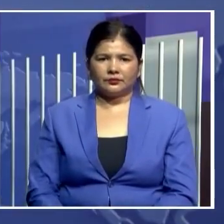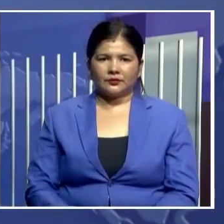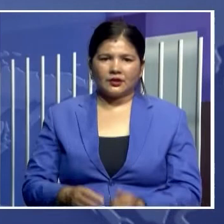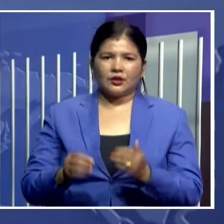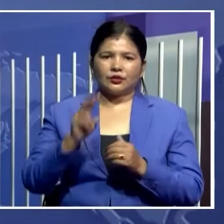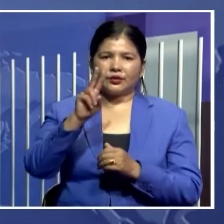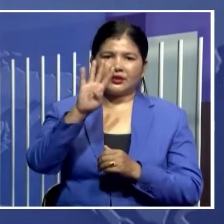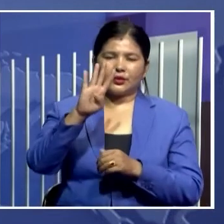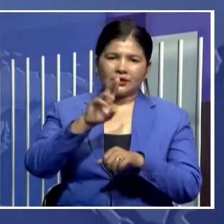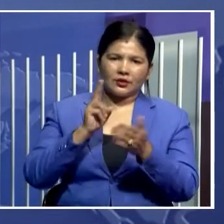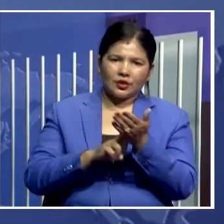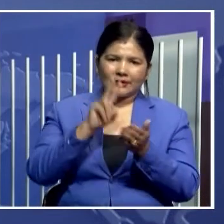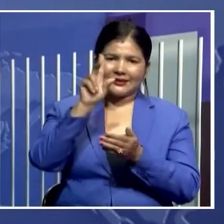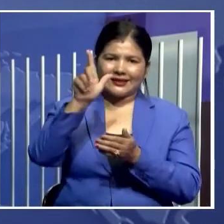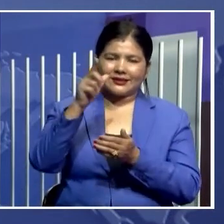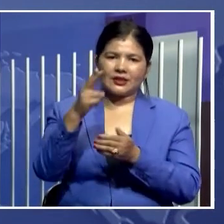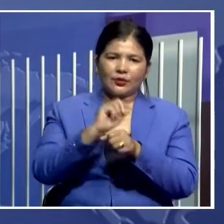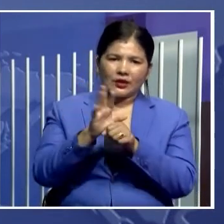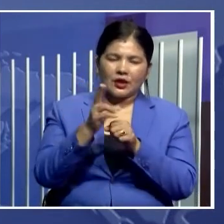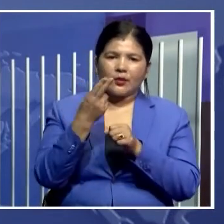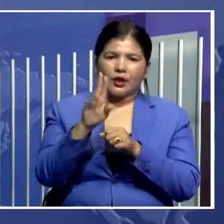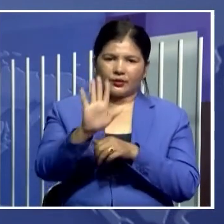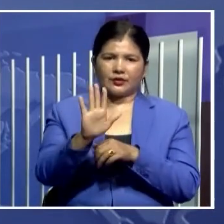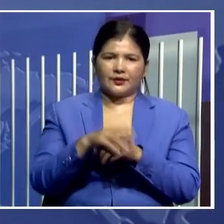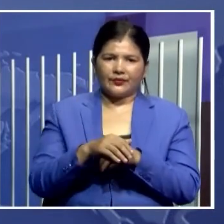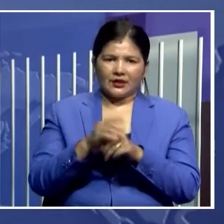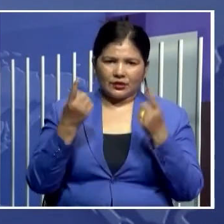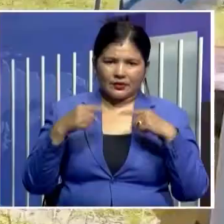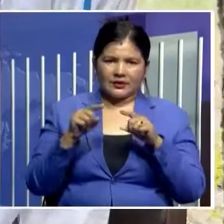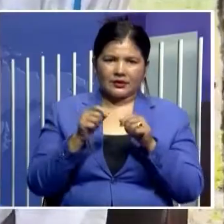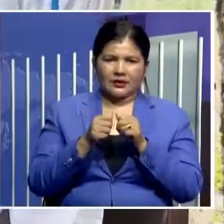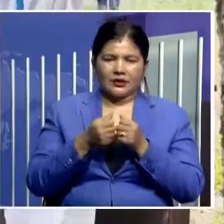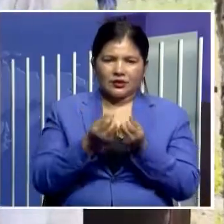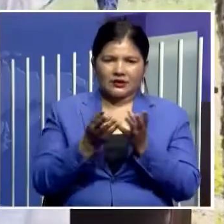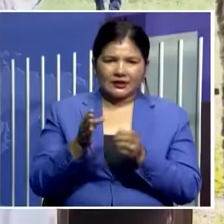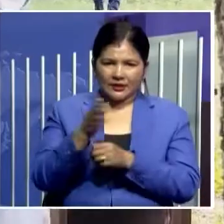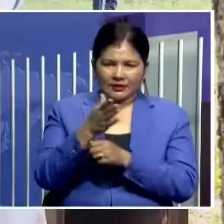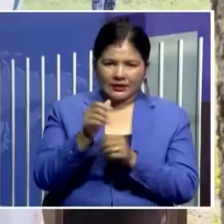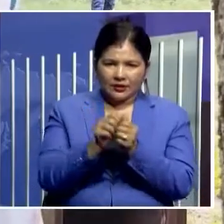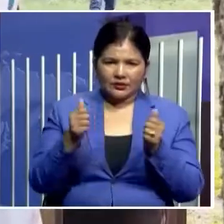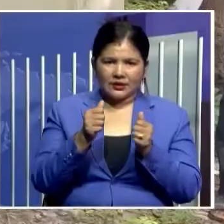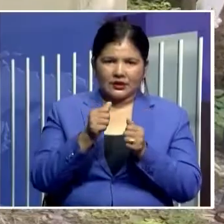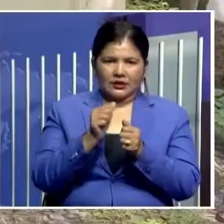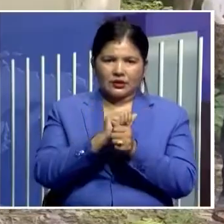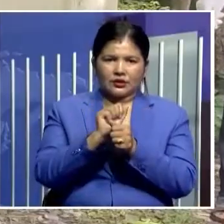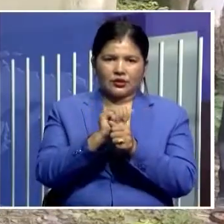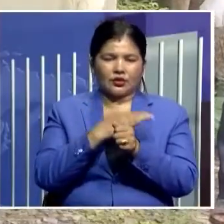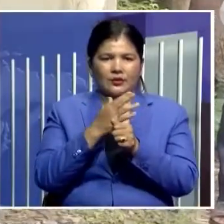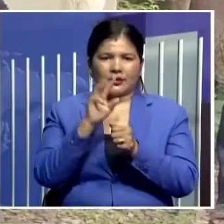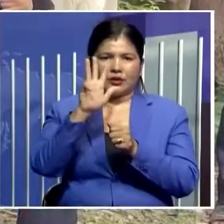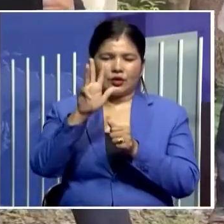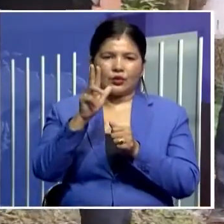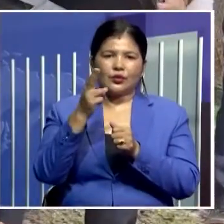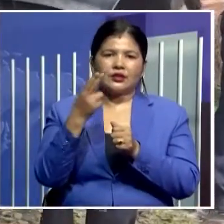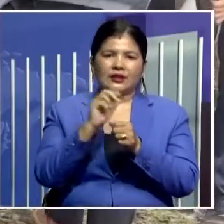पछिल्लो 24 घण्टामा थप 7 कोरोना भाइरस संक्रमण पुष्टि भएको छ। स्वास्थ्य तथा जनसङ्ख्या मन्त्रालयका अनुसार संक्रमणबाट थप 9 निको भएका